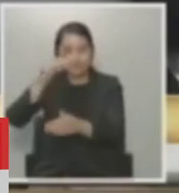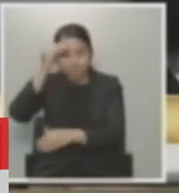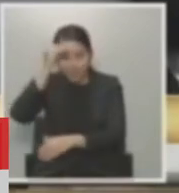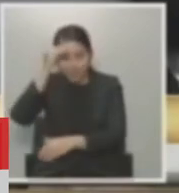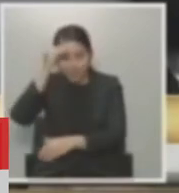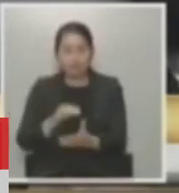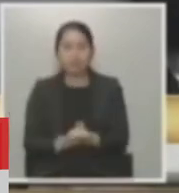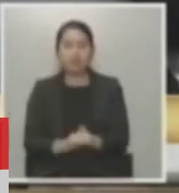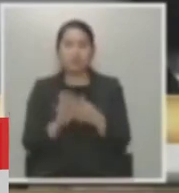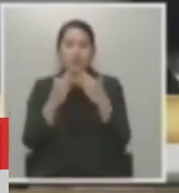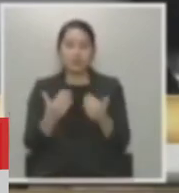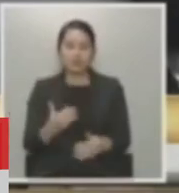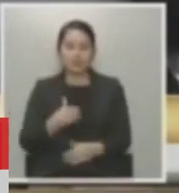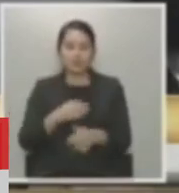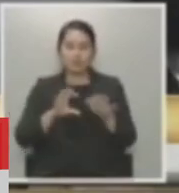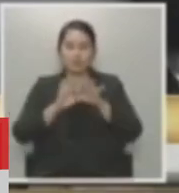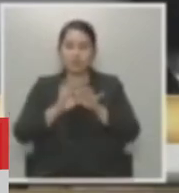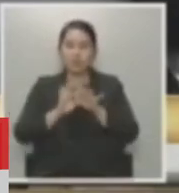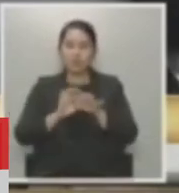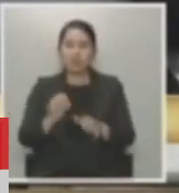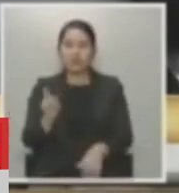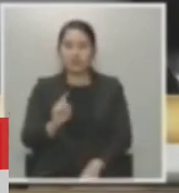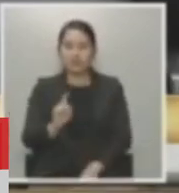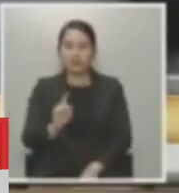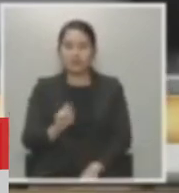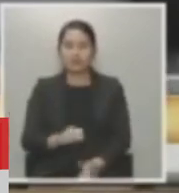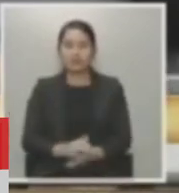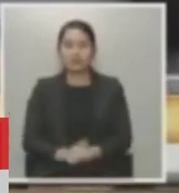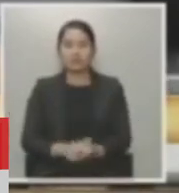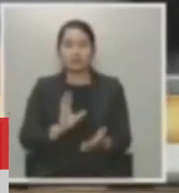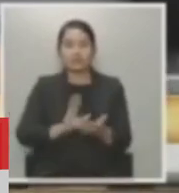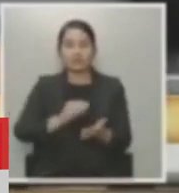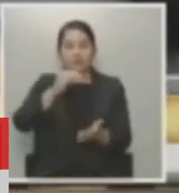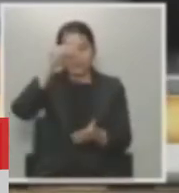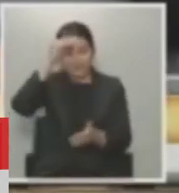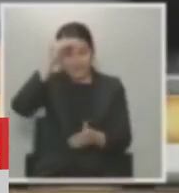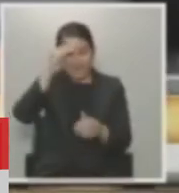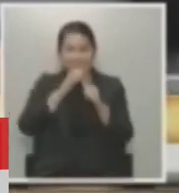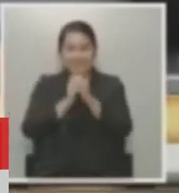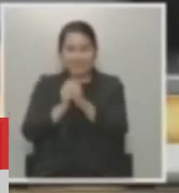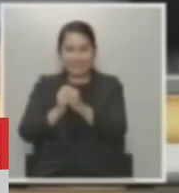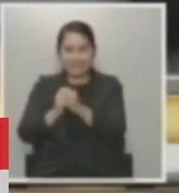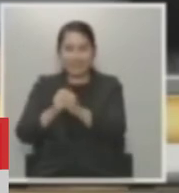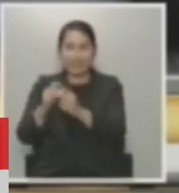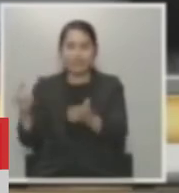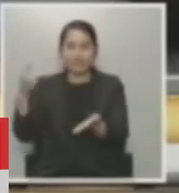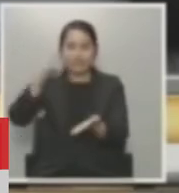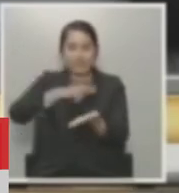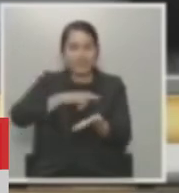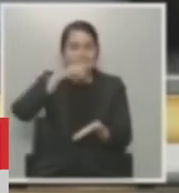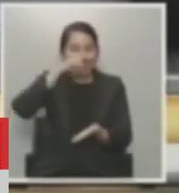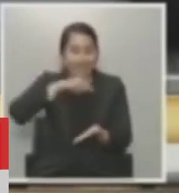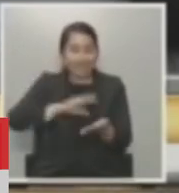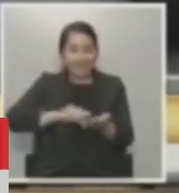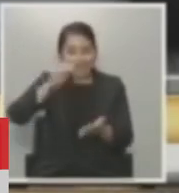ดิฉันเป็นห่วงนักเรียนจีนที่มาศึกษาประเทศไทย